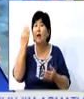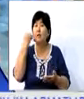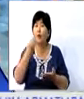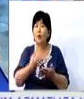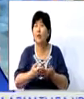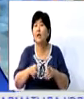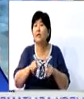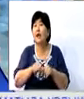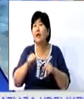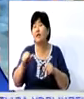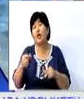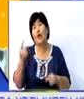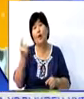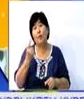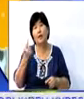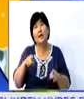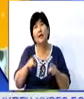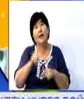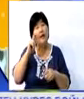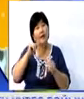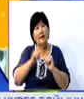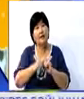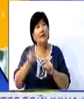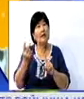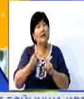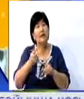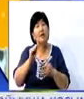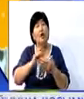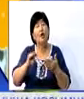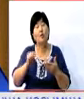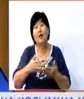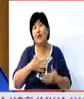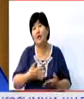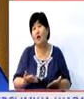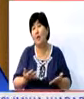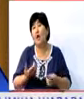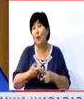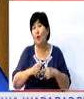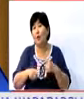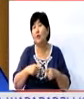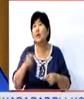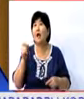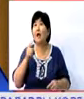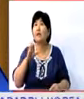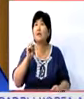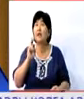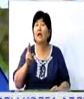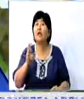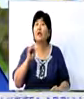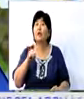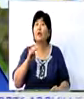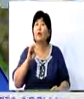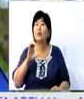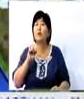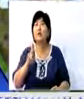құндылықтарымыздан жырақ жатыр. Біріншіден жадыға жатталмайды, екіншіден мәтіндері де мәнсіз. Осыдан барып алтын сақа мен ер төстіктен